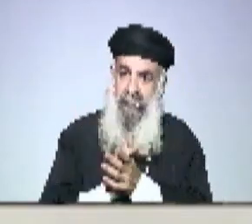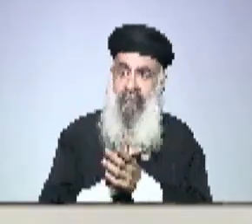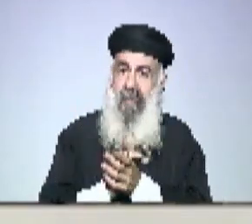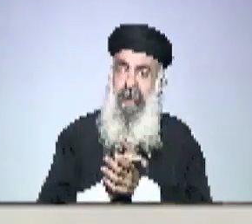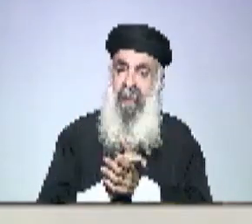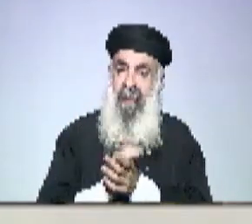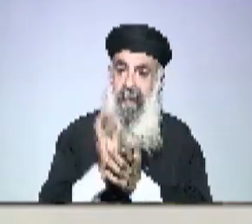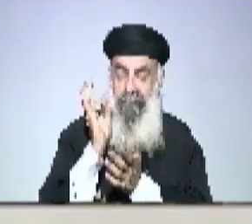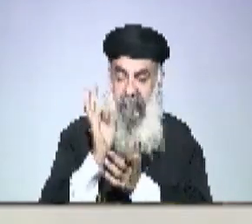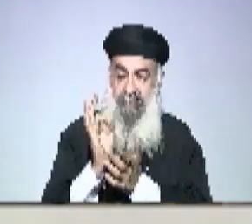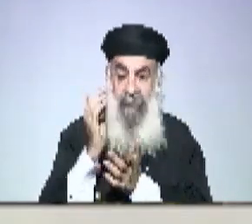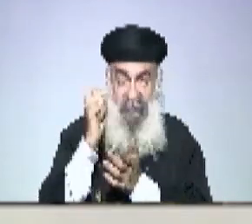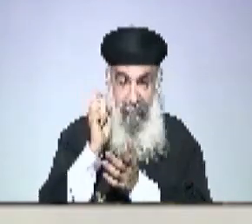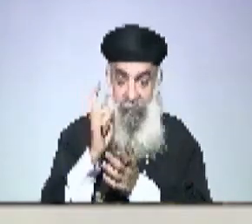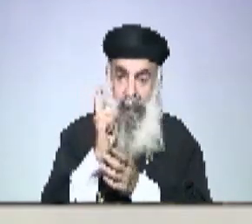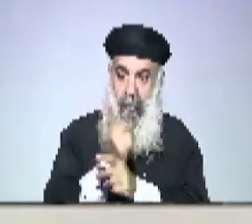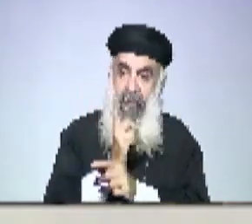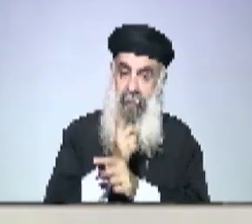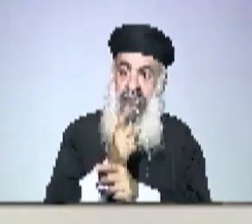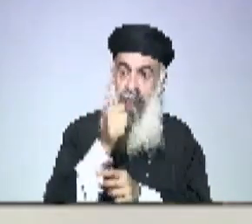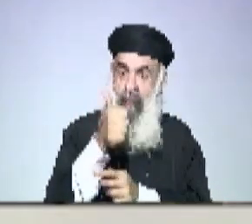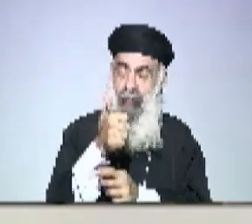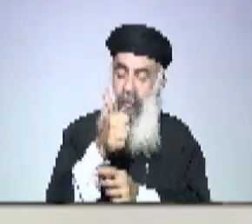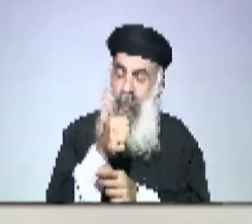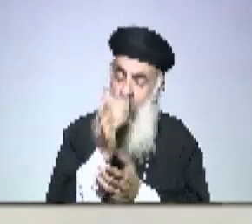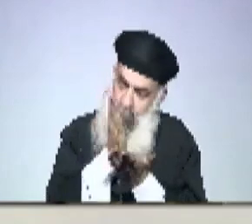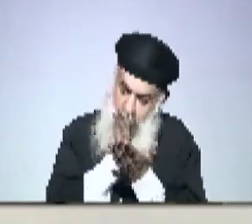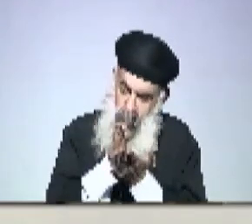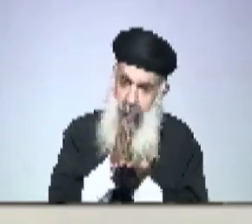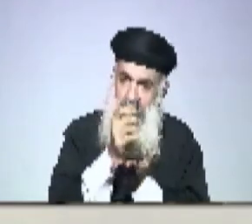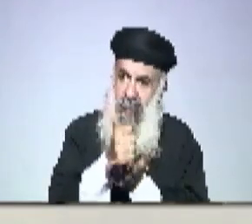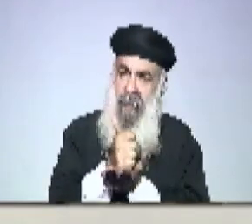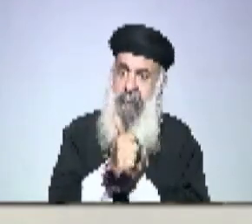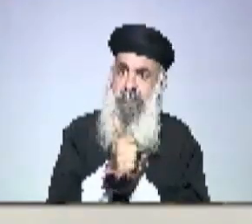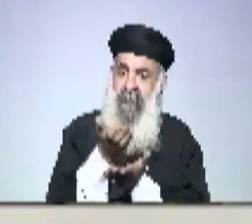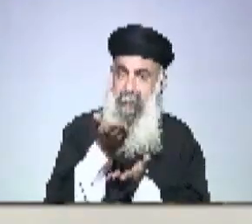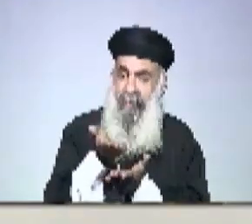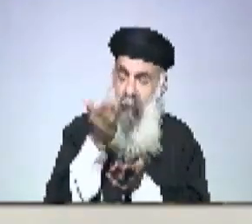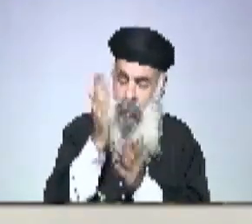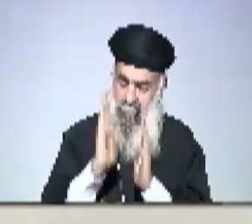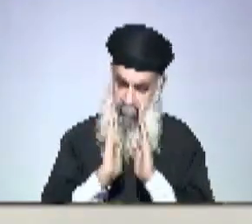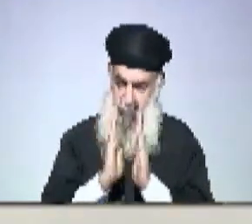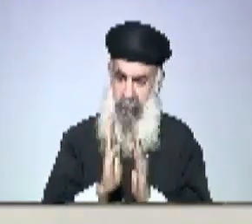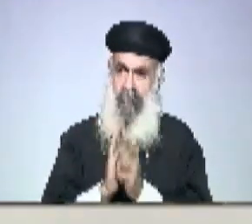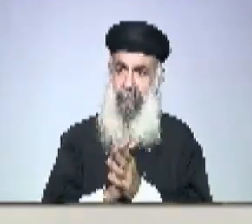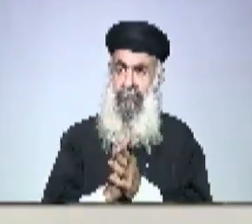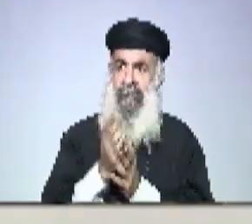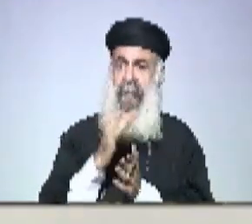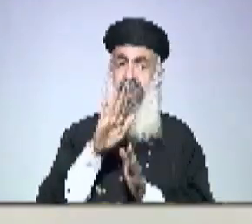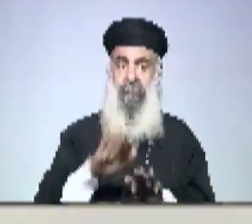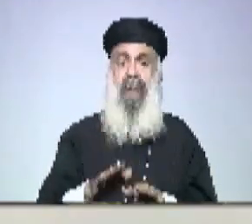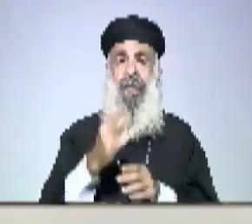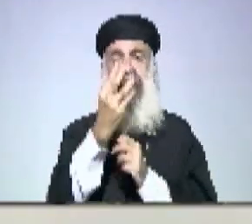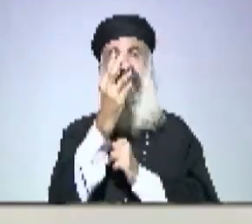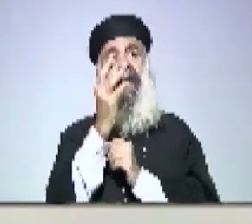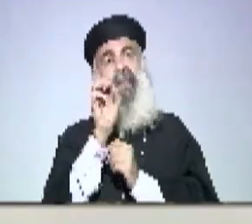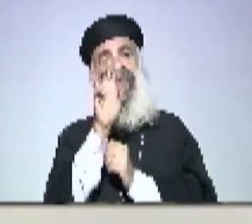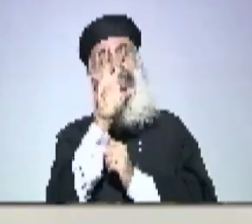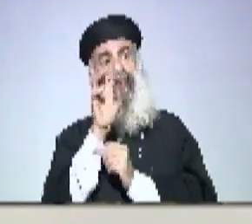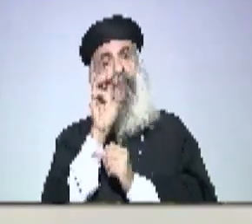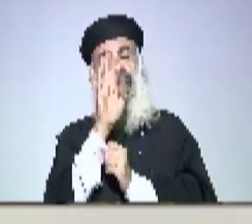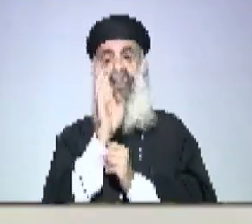ليتورجيه في الكنيسه في منتهى التقوى على اعلى مستوى من القوى انا نفسي بقعد اسمع منهم